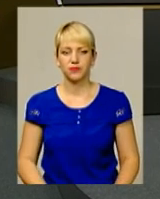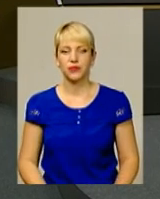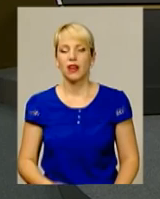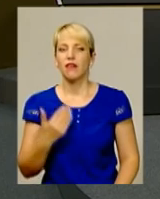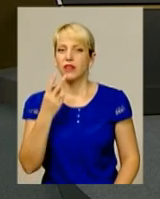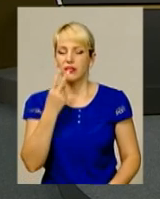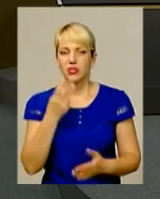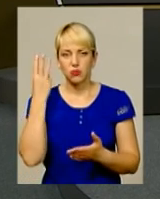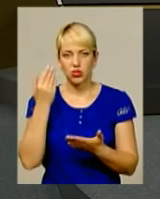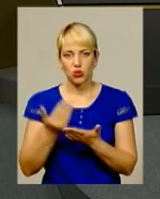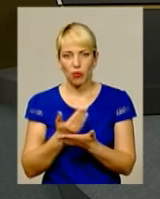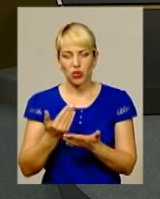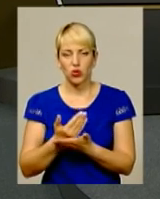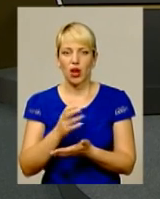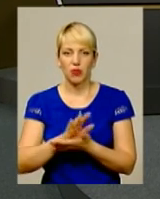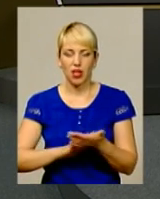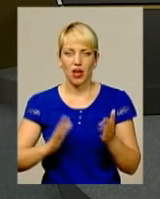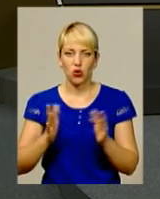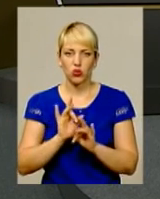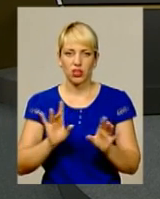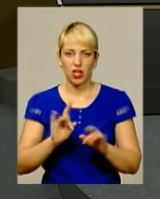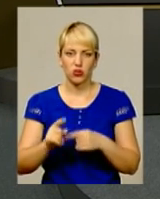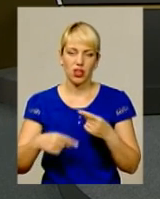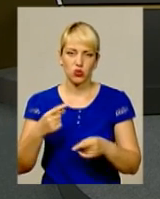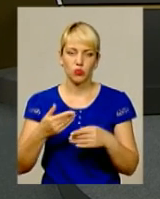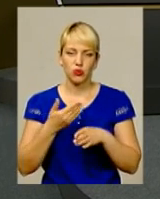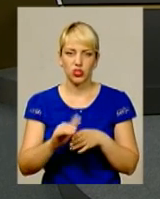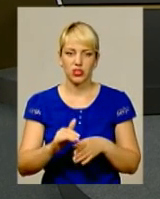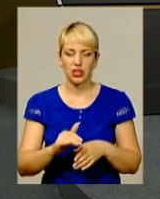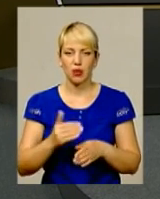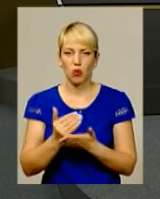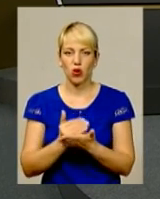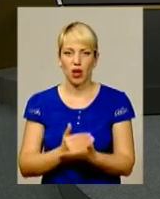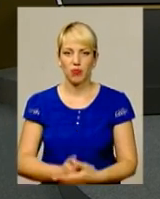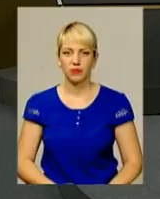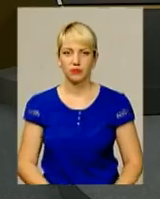Ви дивитесь подільську панораму. Далі короткий анонс наступної частини програми.